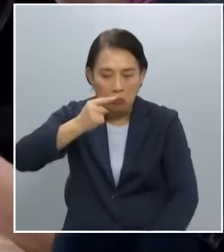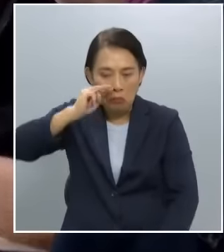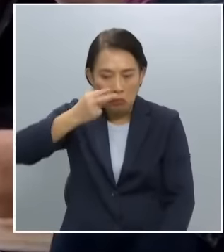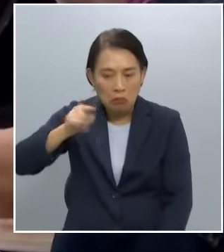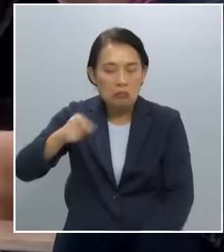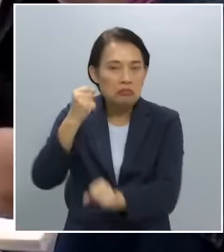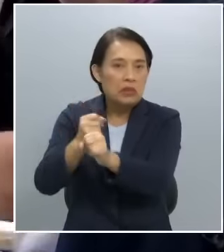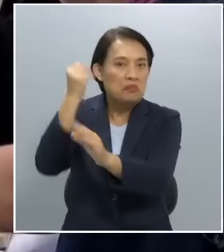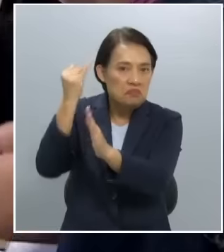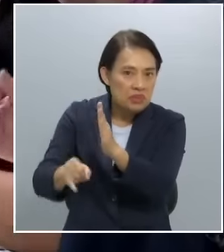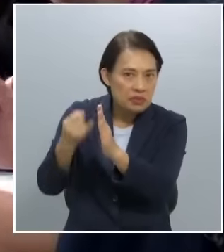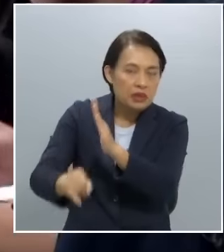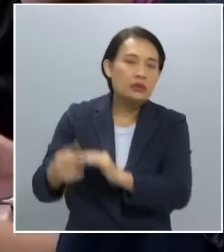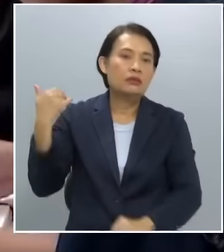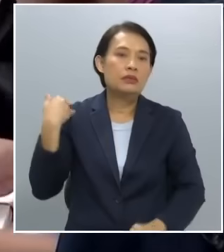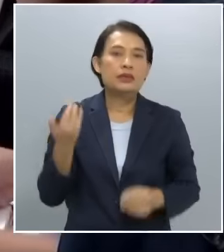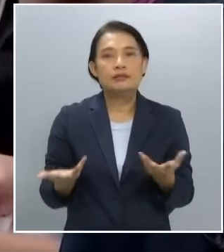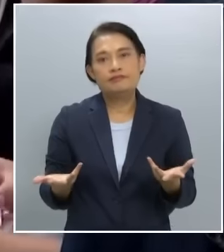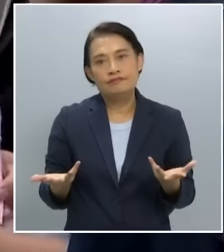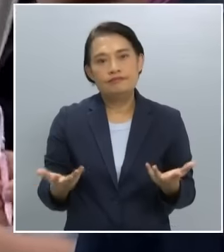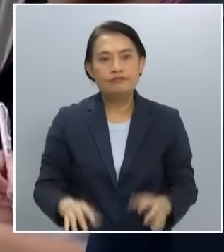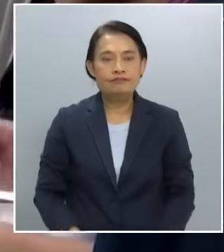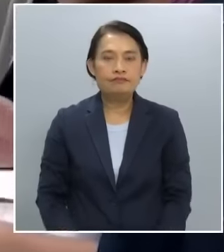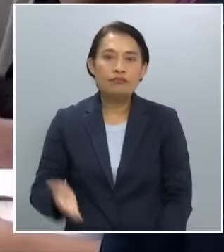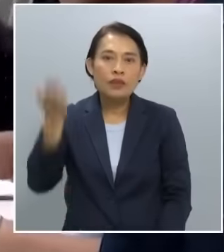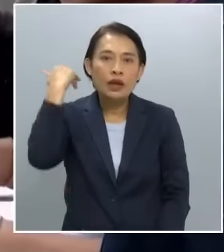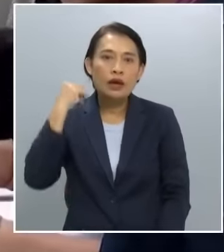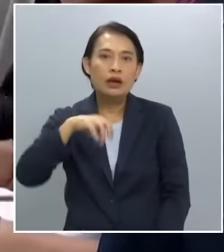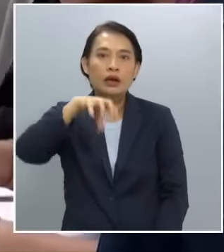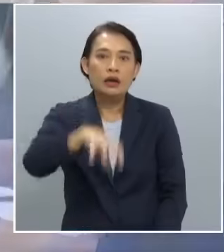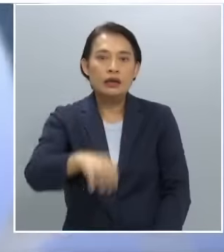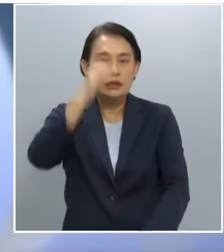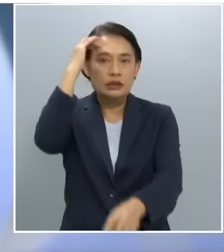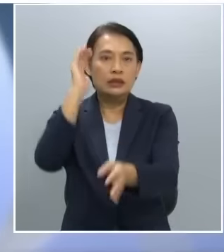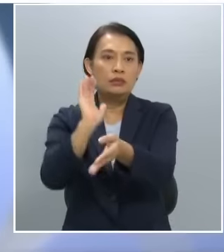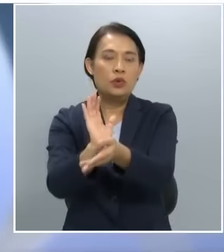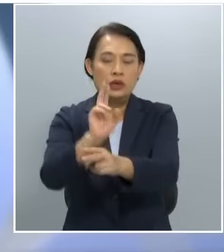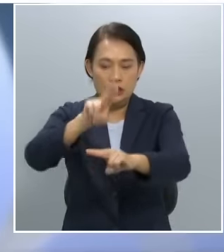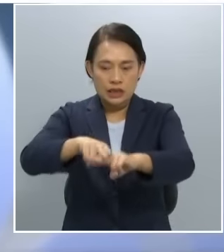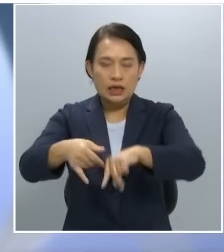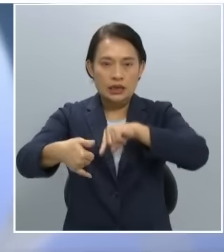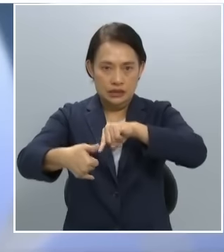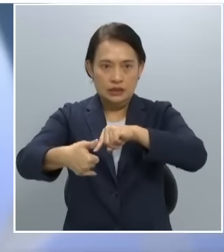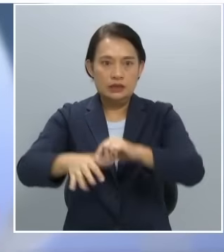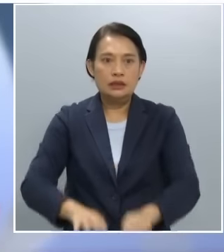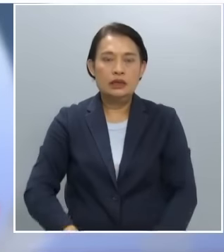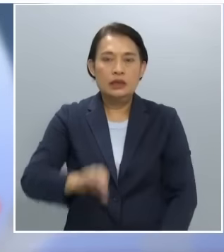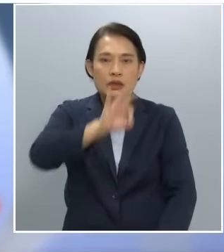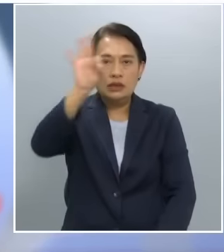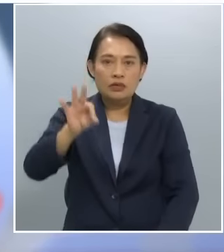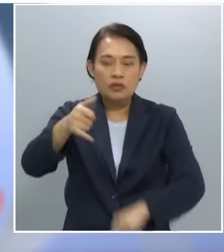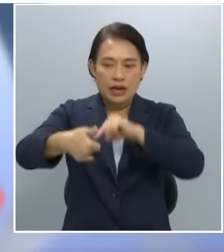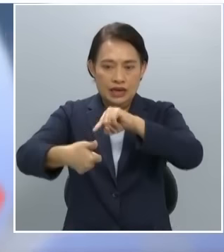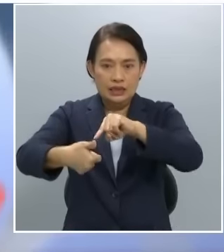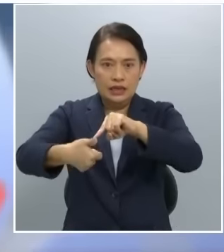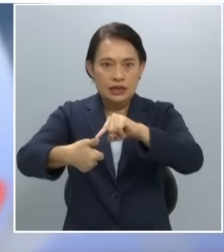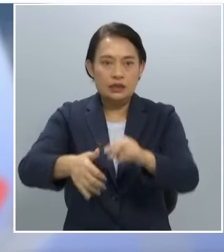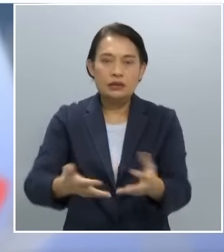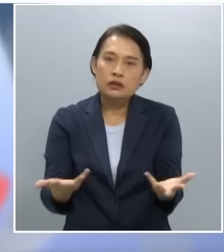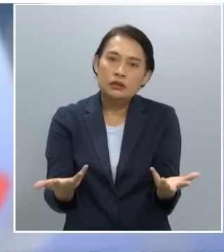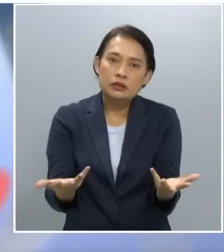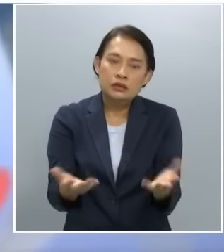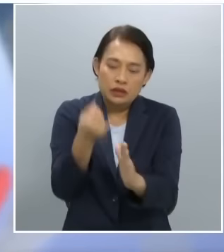นะครับซึ่งวันนั้นนี่ไปนั่งที่กองปราบเลยนะค่ะเนี่ยนะฮะทางฝั่งของฟ้าเนี่ยนะฮะก็ยังไปทำอีก